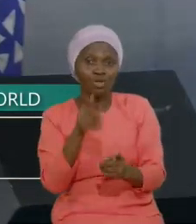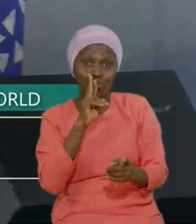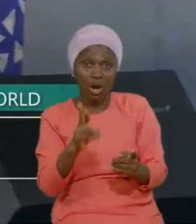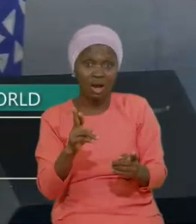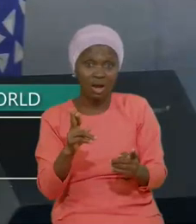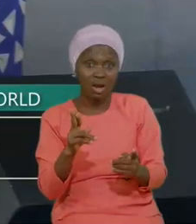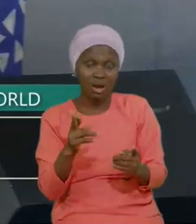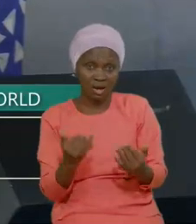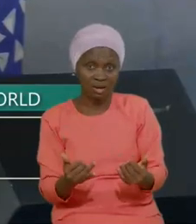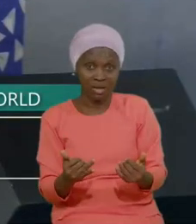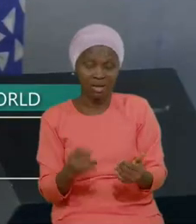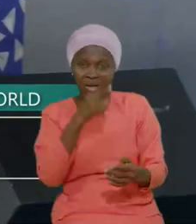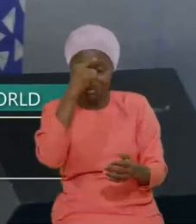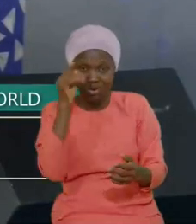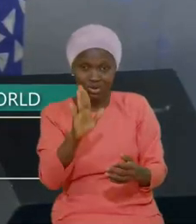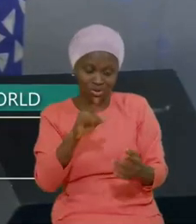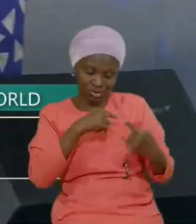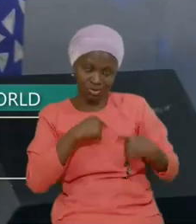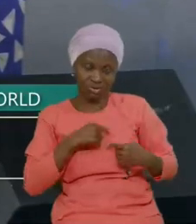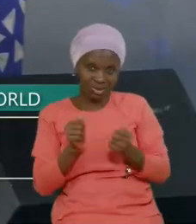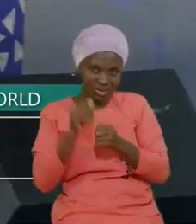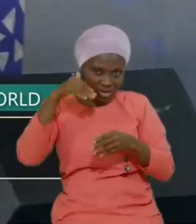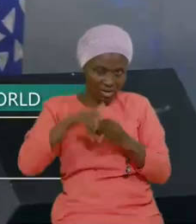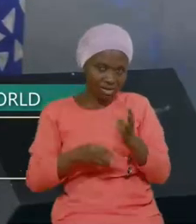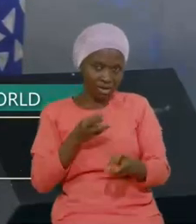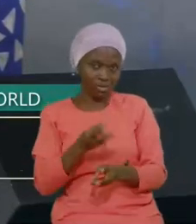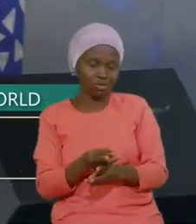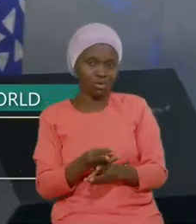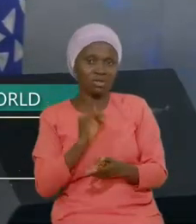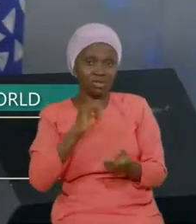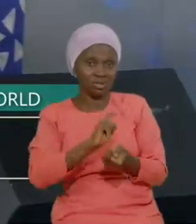Because your inner world is changed.